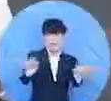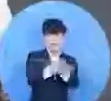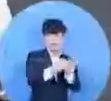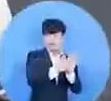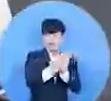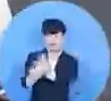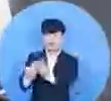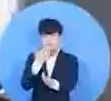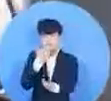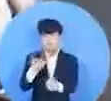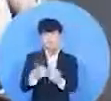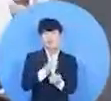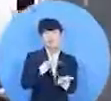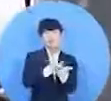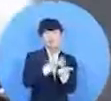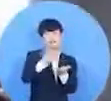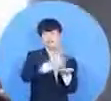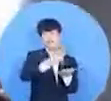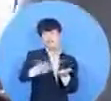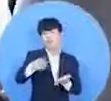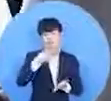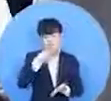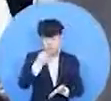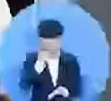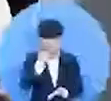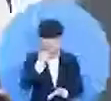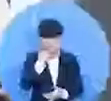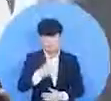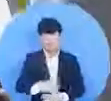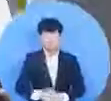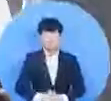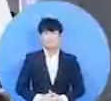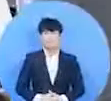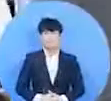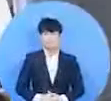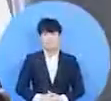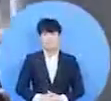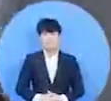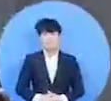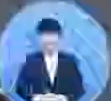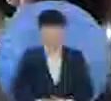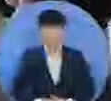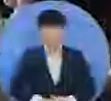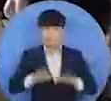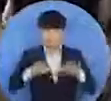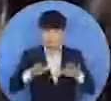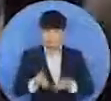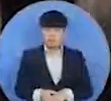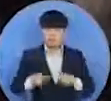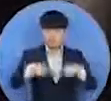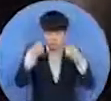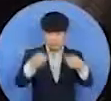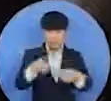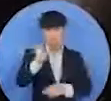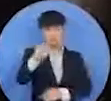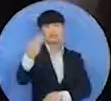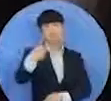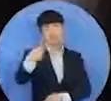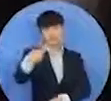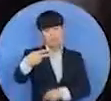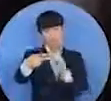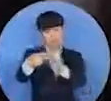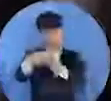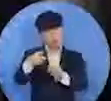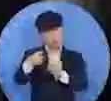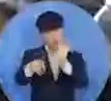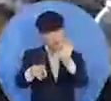진행으로서 환경 보존의 그런 중요성을 알리고 실천하게 되어 있다고 보고 있습니다. 벼룩시장 참가비는